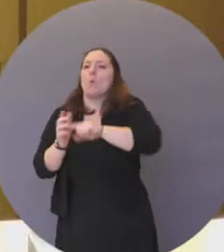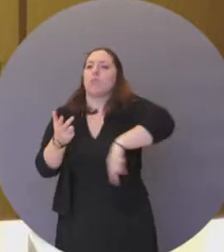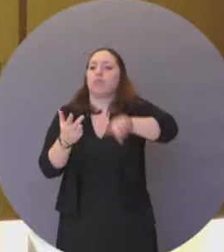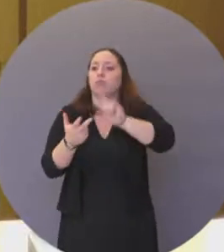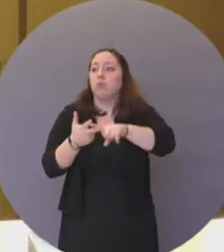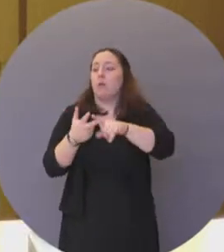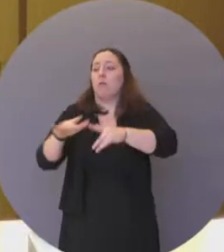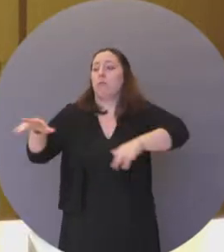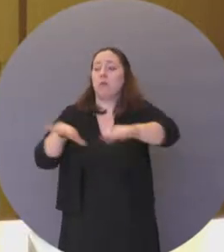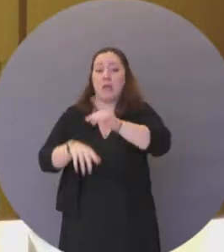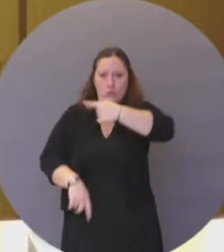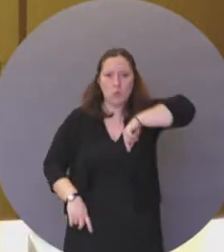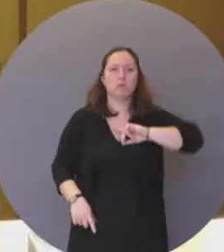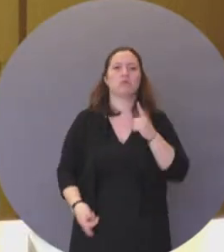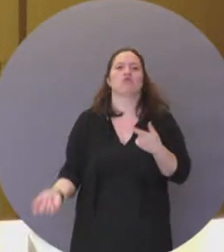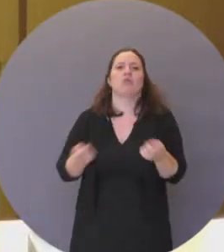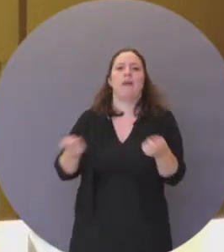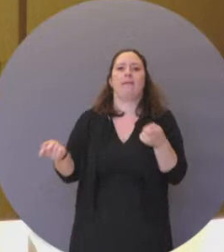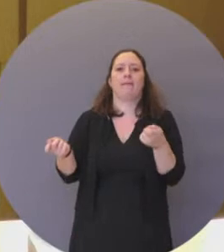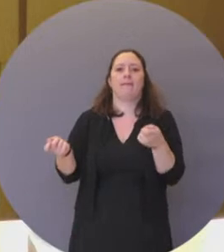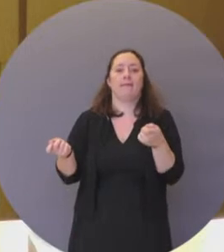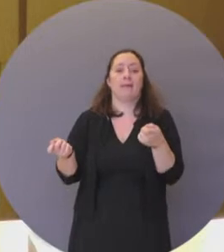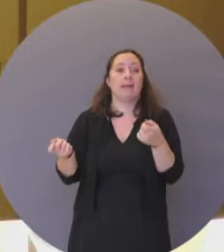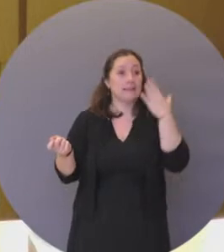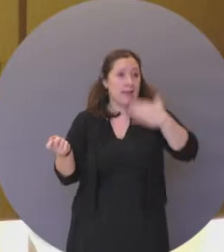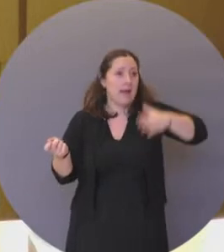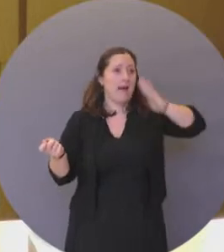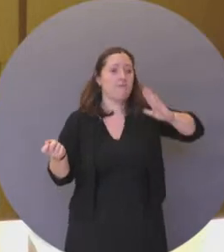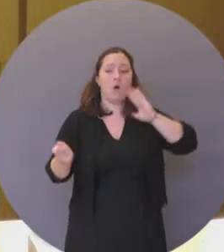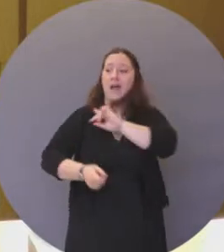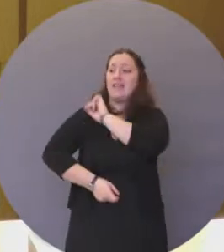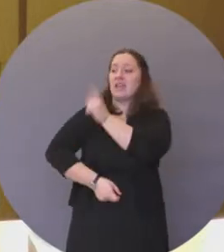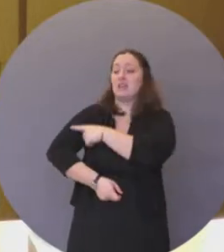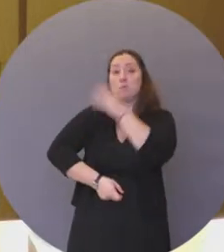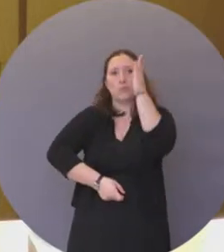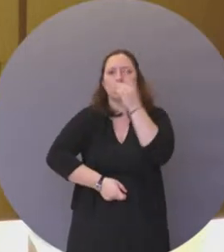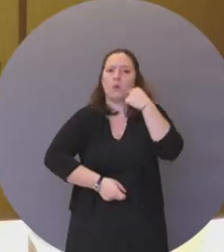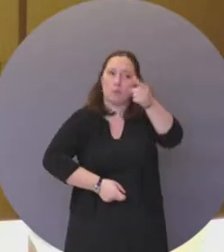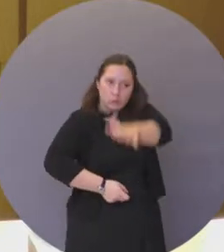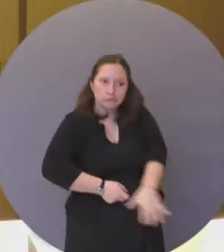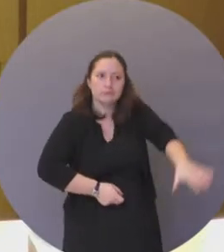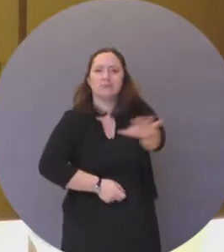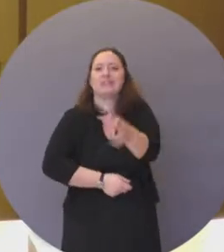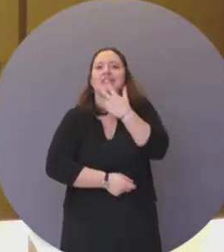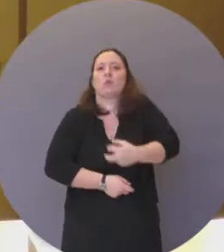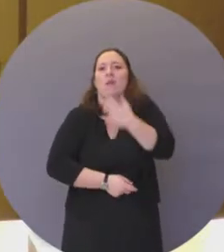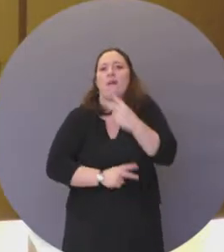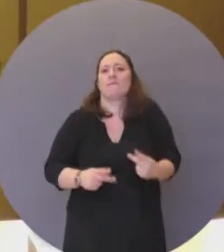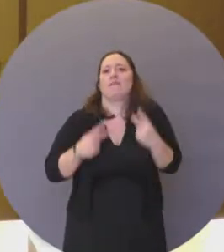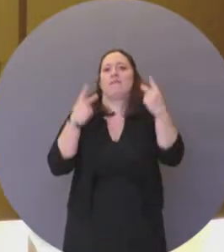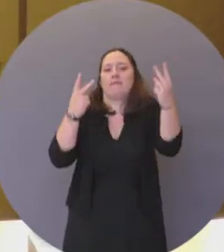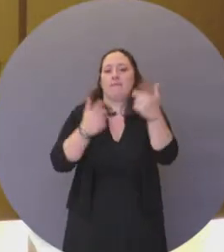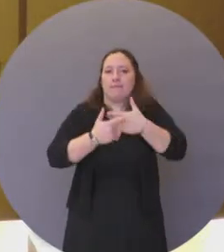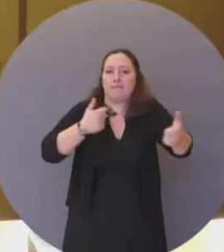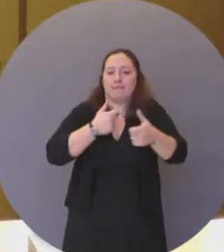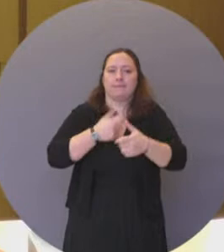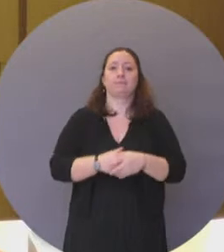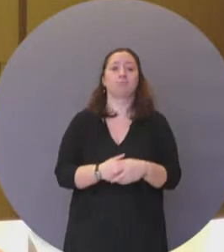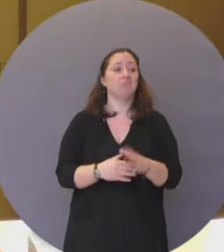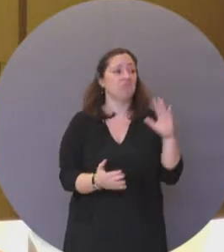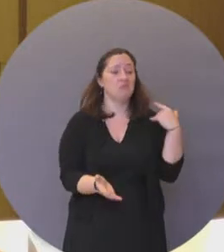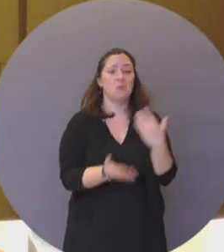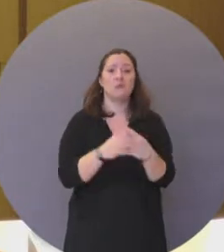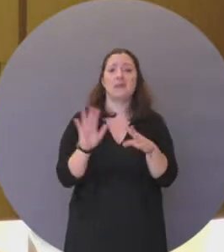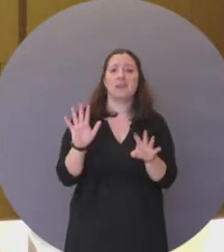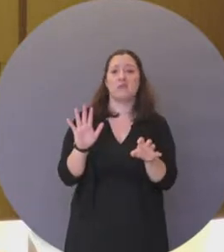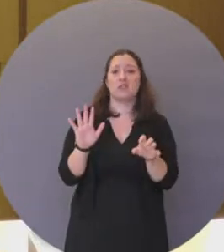considérée comme un bien commun nécessaire à la vie mais depuis les années 90 les gouvernements